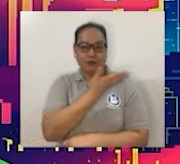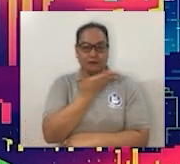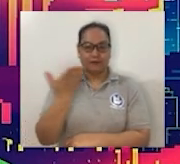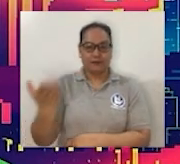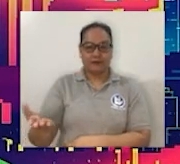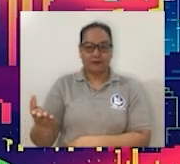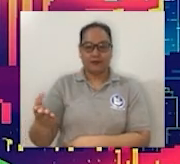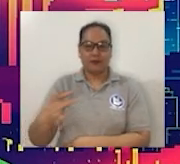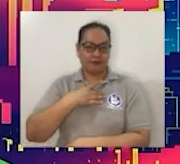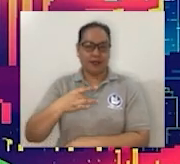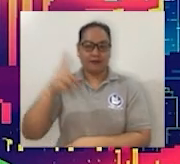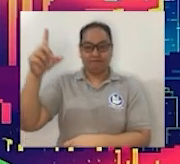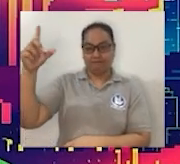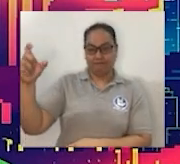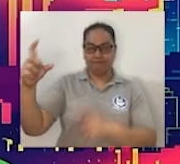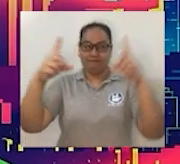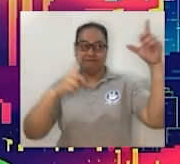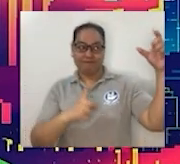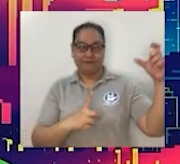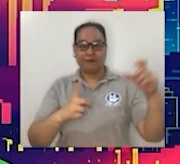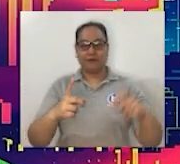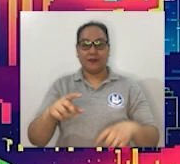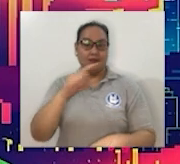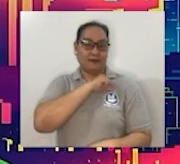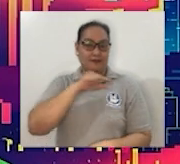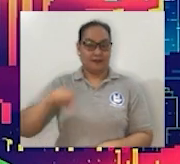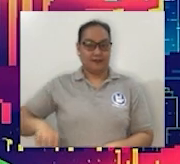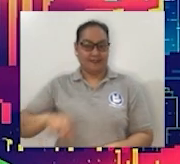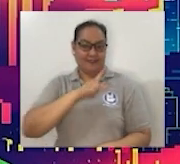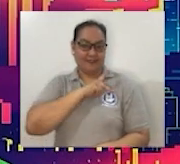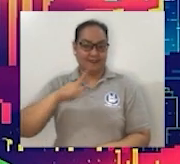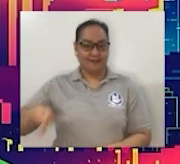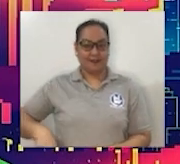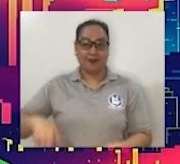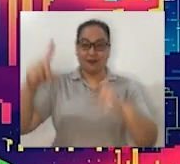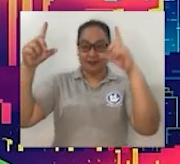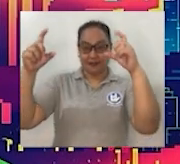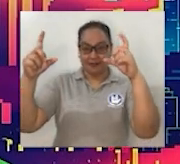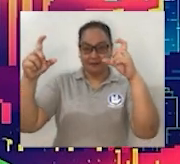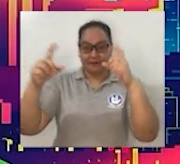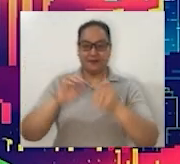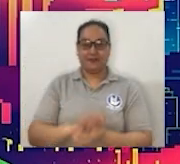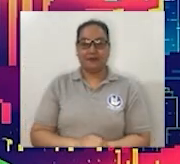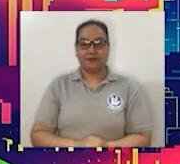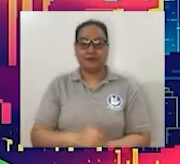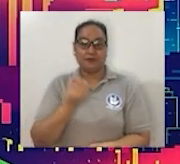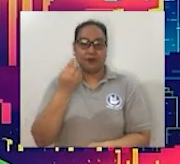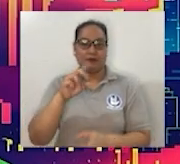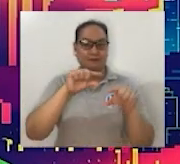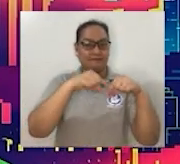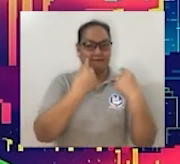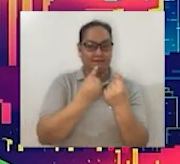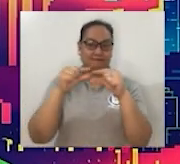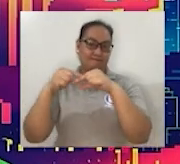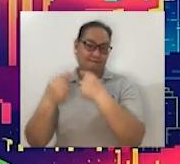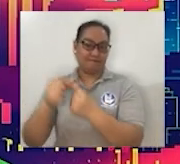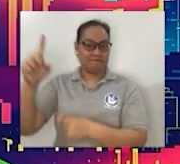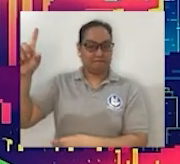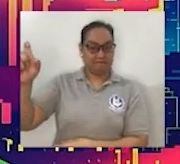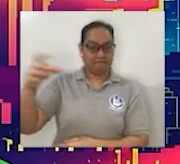mahilig mag-tutorial? Yung mga selfie queens and kings dyan? Or pag-groupie-groupie lang ang